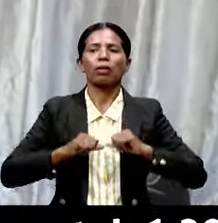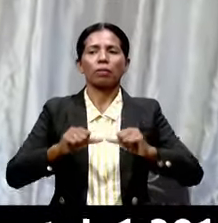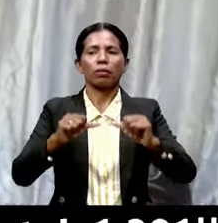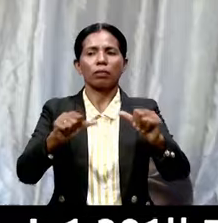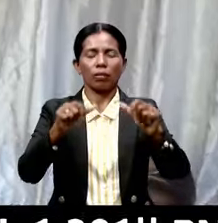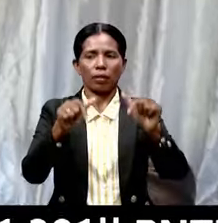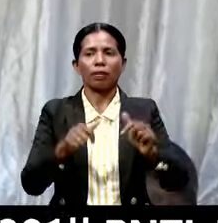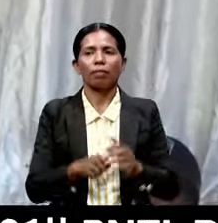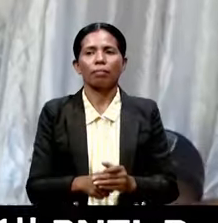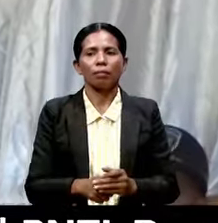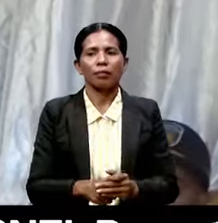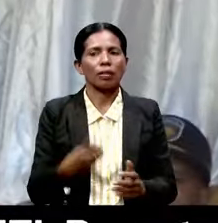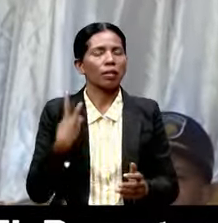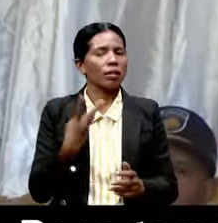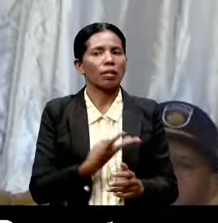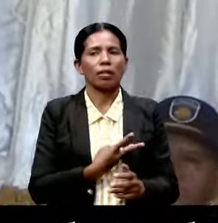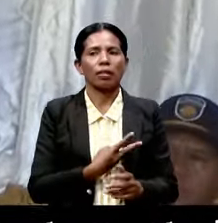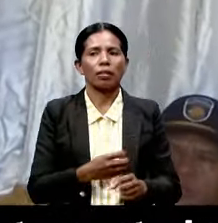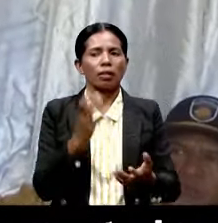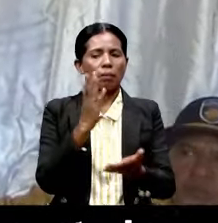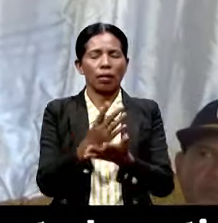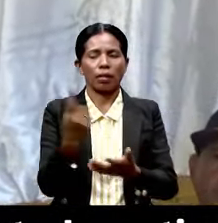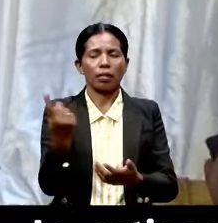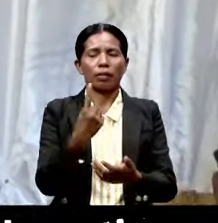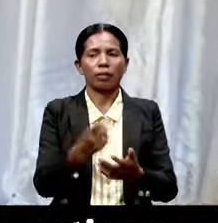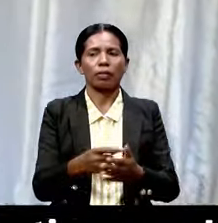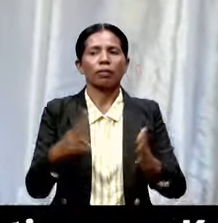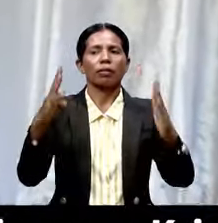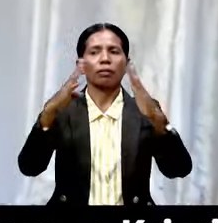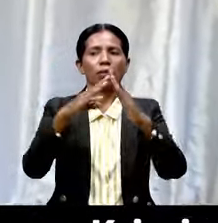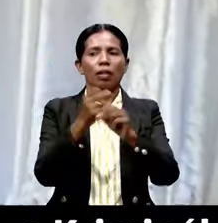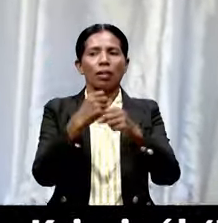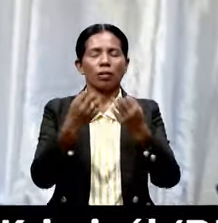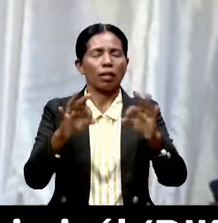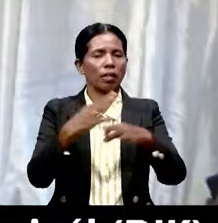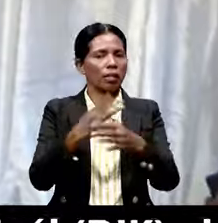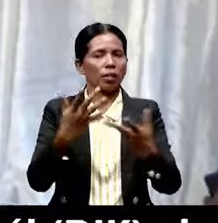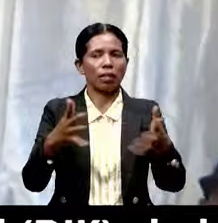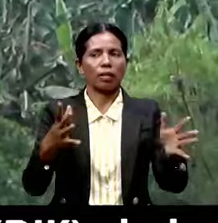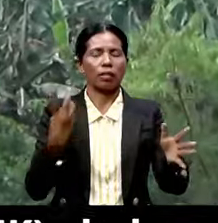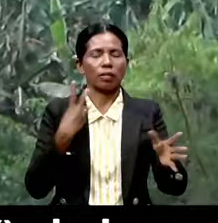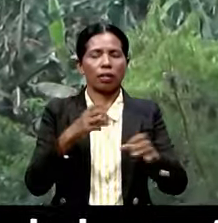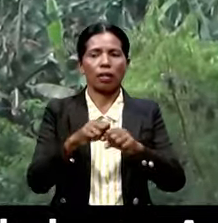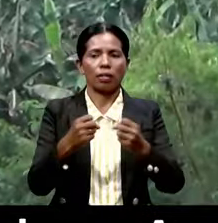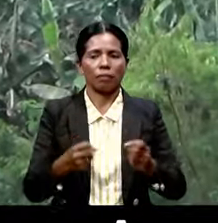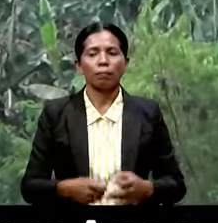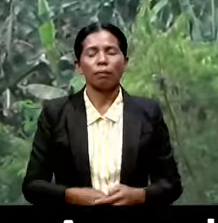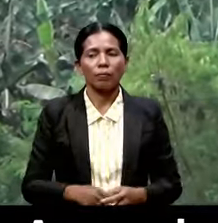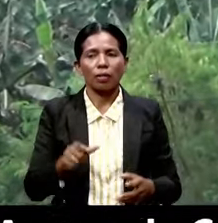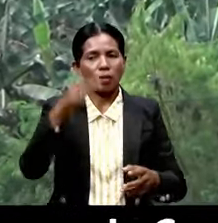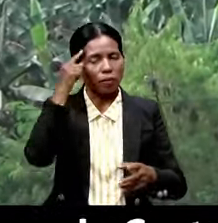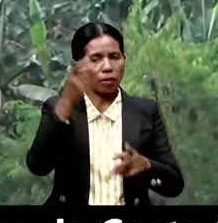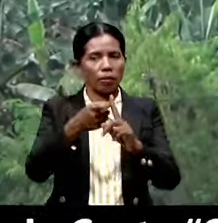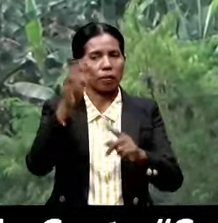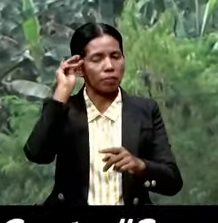da lei. Sei lá, ita pararam de... Ansa uma série de halutia, mantenção lá e ita dorok de semana. Antes ne governo liu si